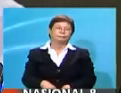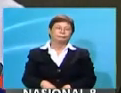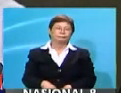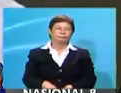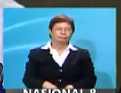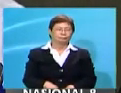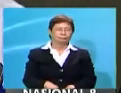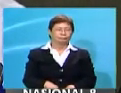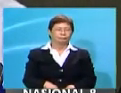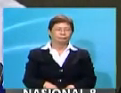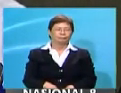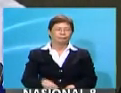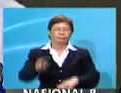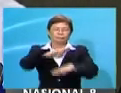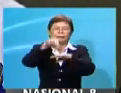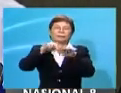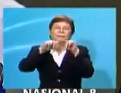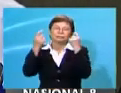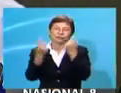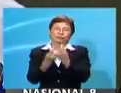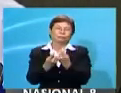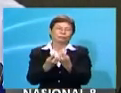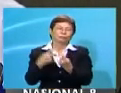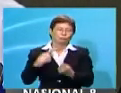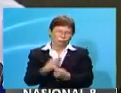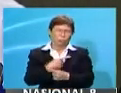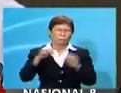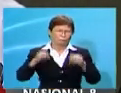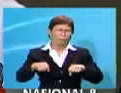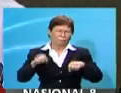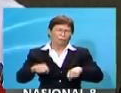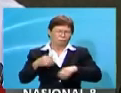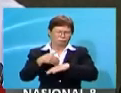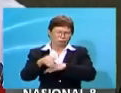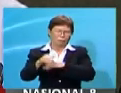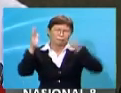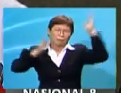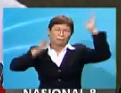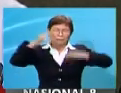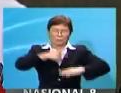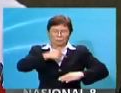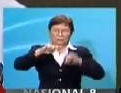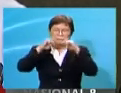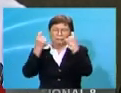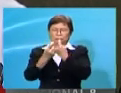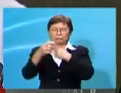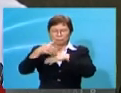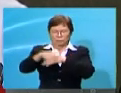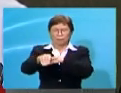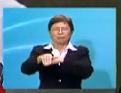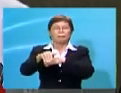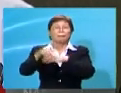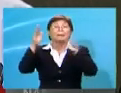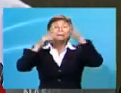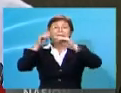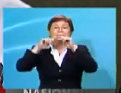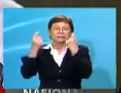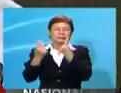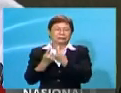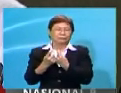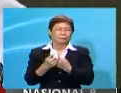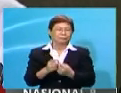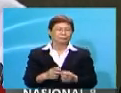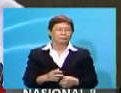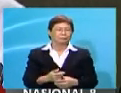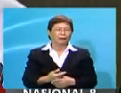tinggi te and we don't see why we Shouldn't post to theing teams aspiring to compete